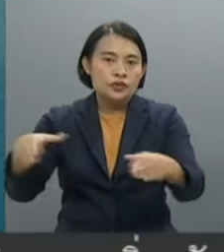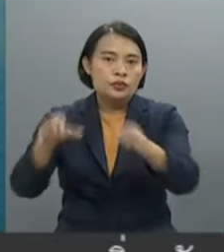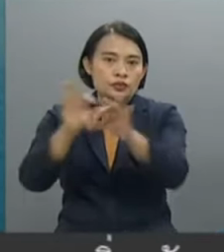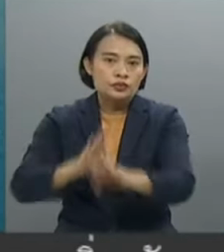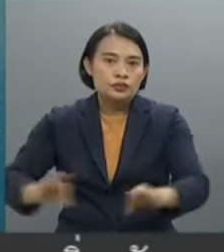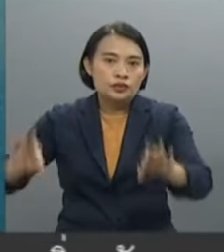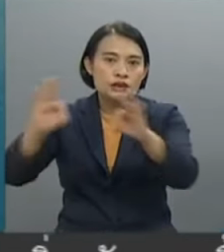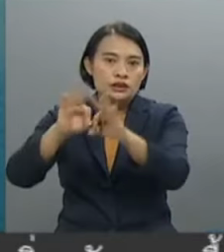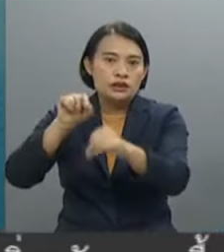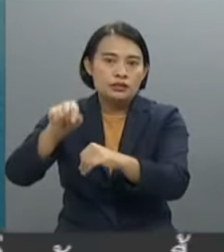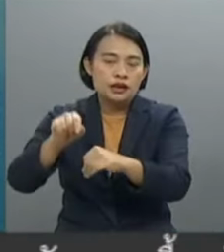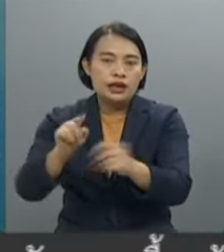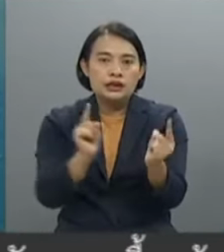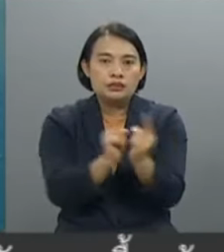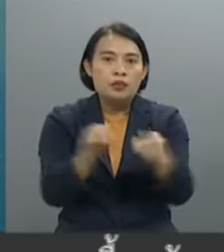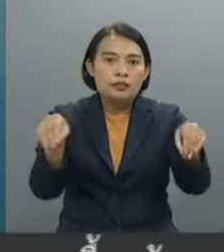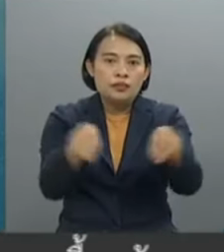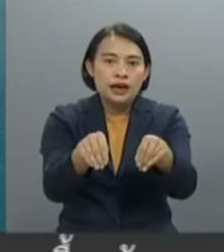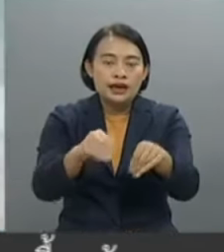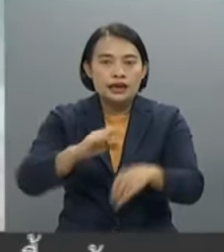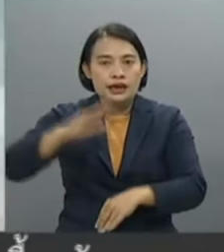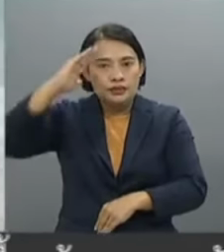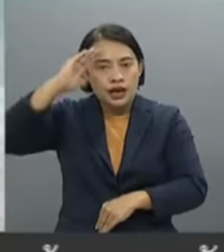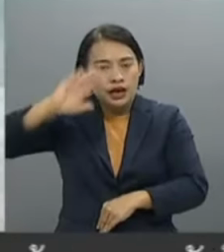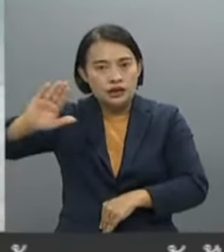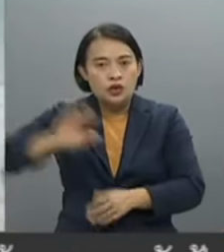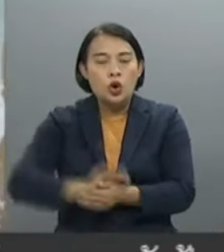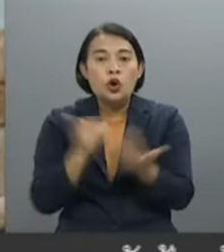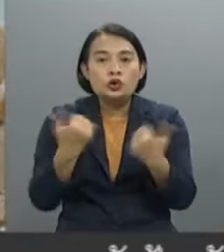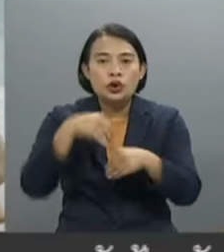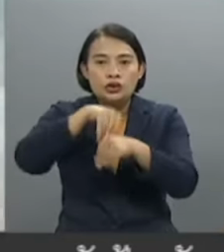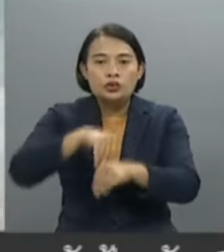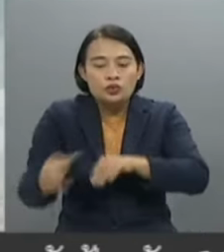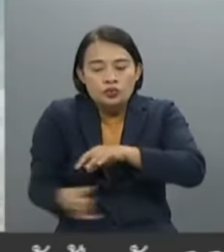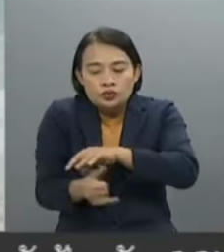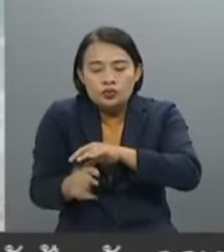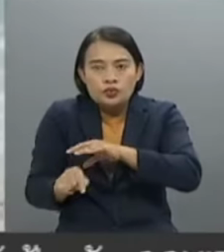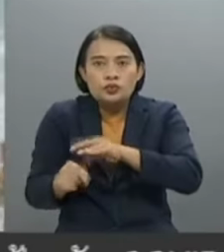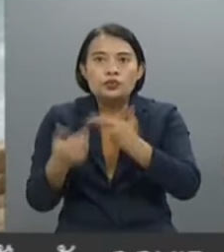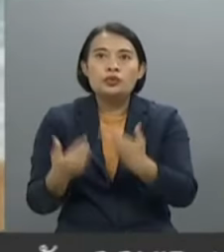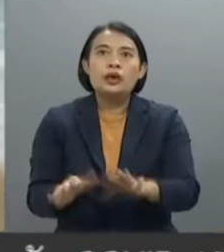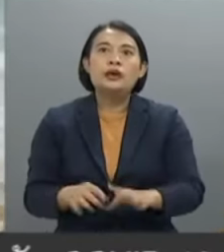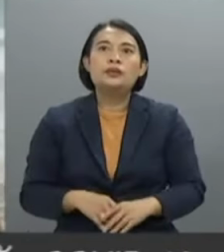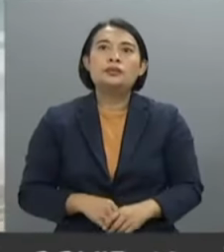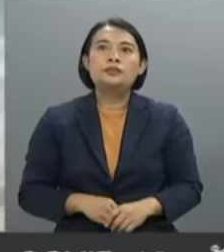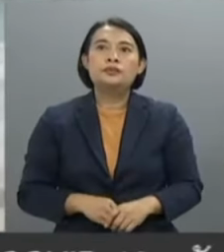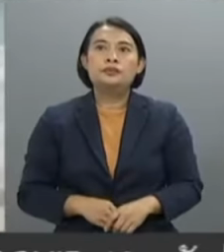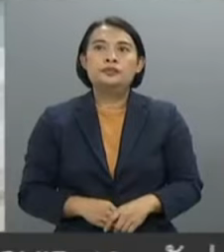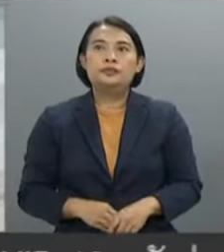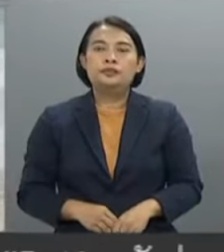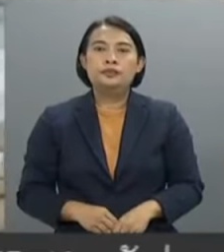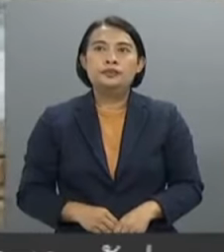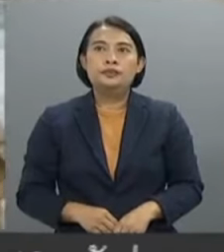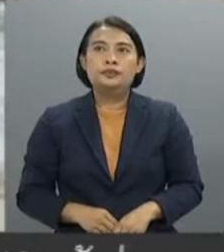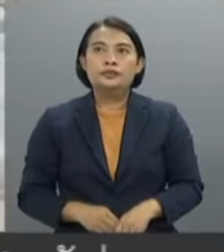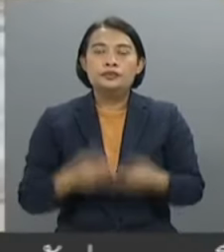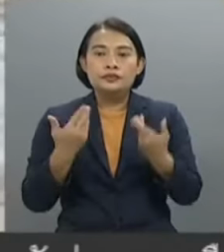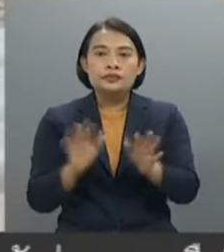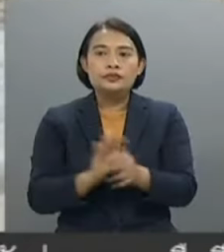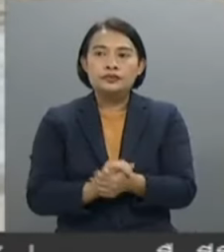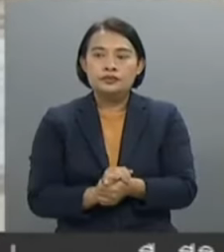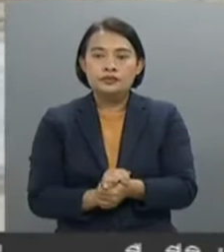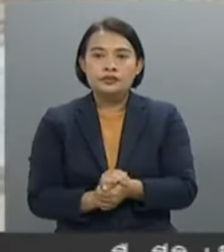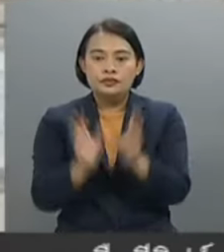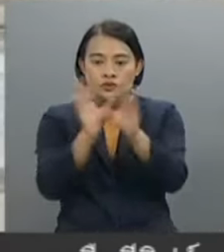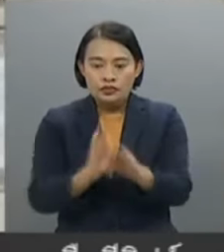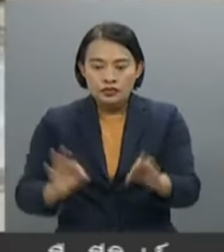ตอนนี้นะคะมีการกักกันตัวอยู่ในสถานที่ที่รัฐกำหนดไว้แล้วค่ะส่วนการขยายผลจะส่งผลให้จำเป็นต้องปิดแหล่งท่องเที่ยวต่